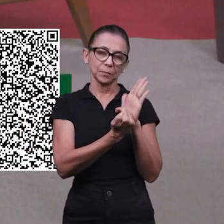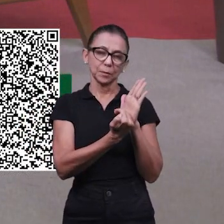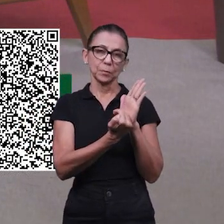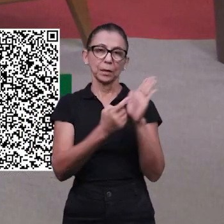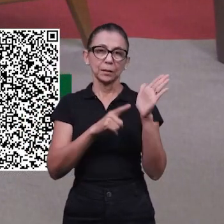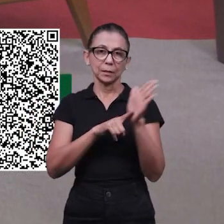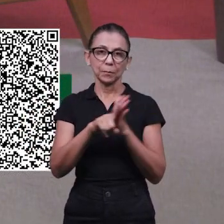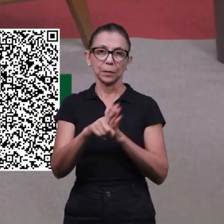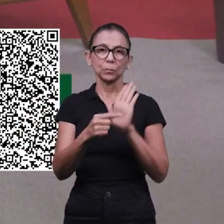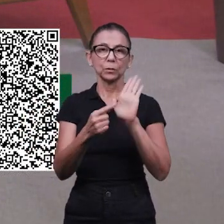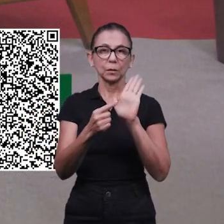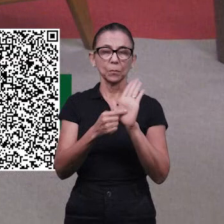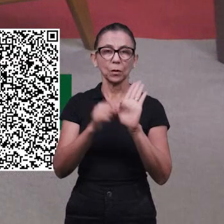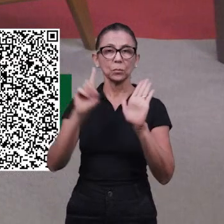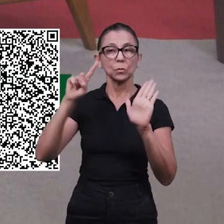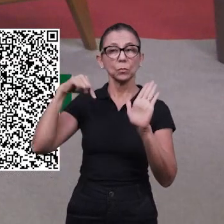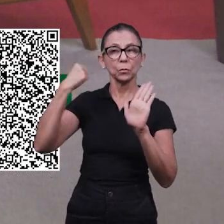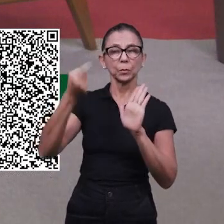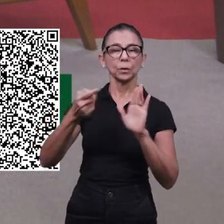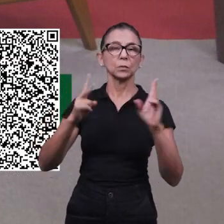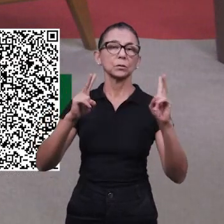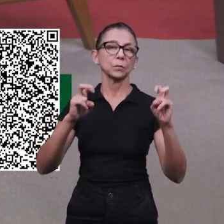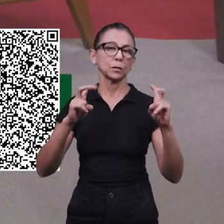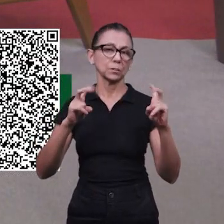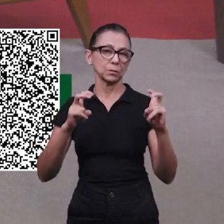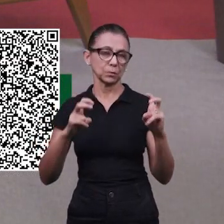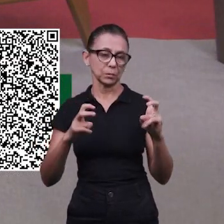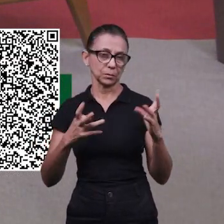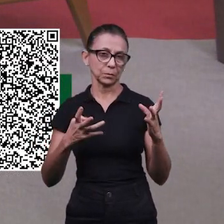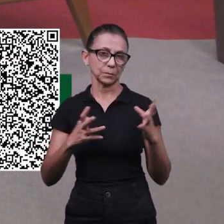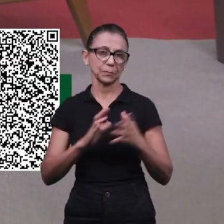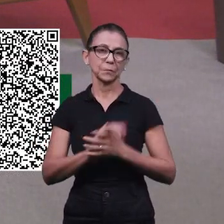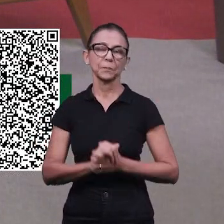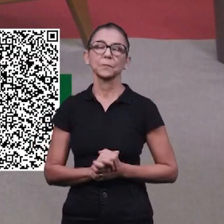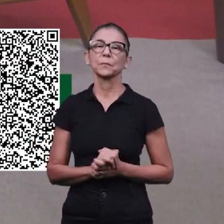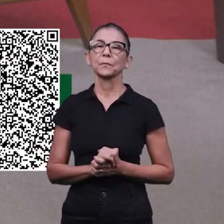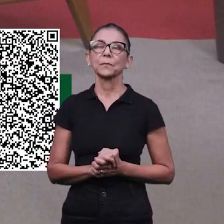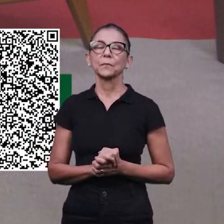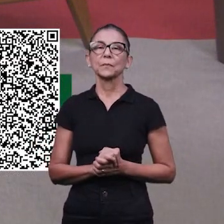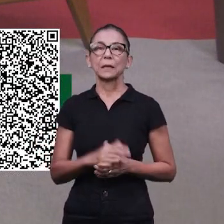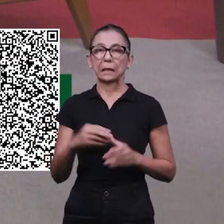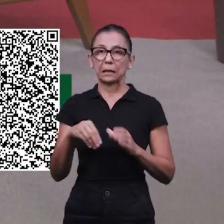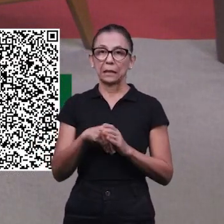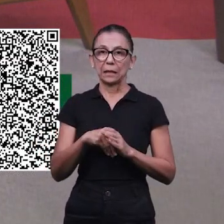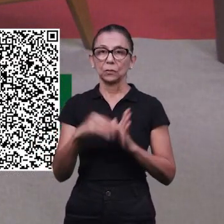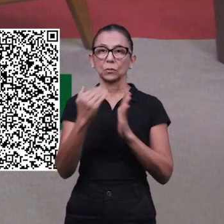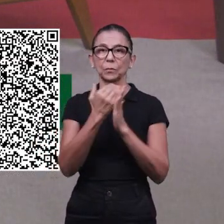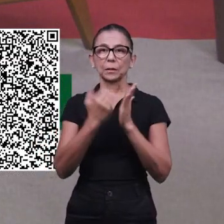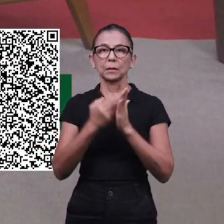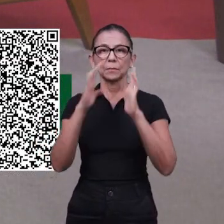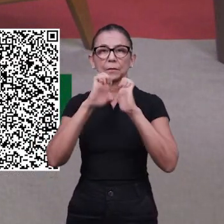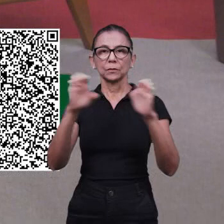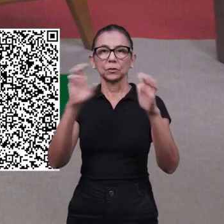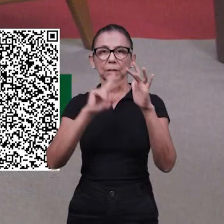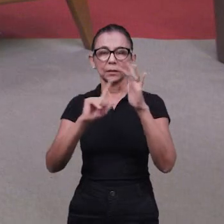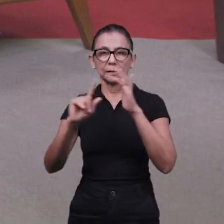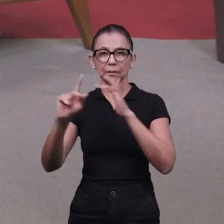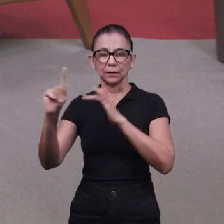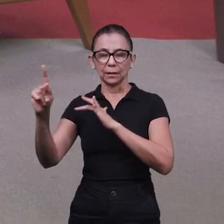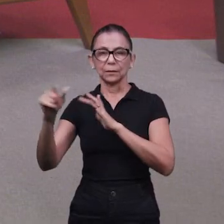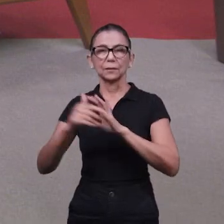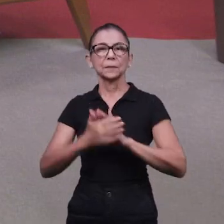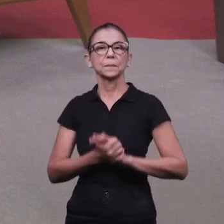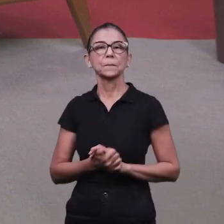formation. Le sujet que nous allons aborder sur la prochaine édition, c'est celle-là. Je vais apporter